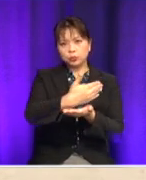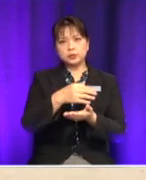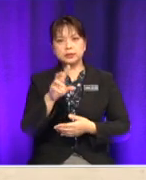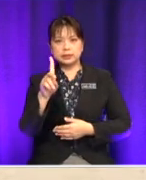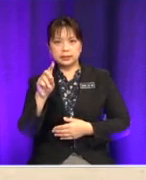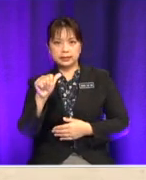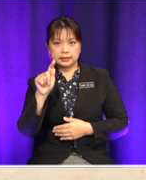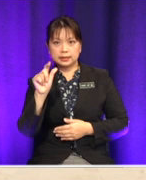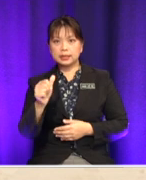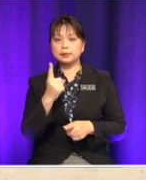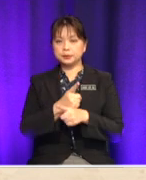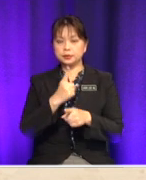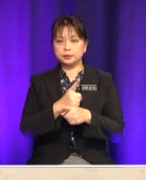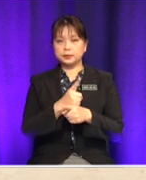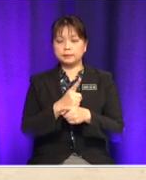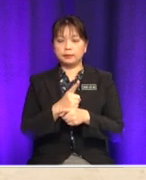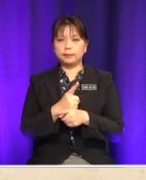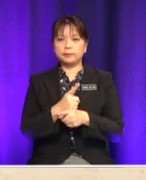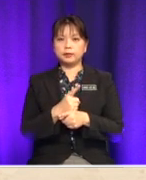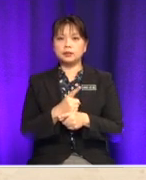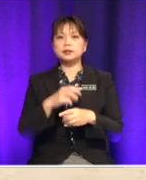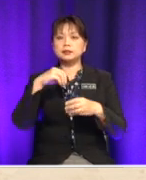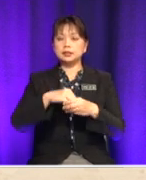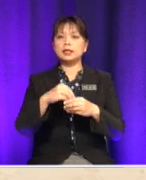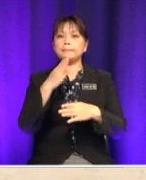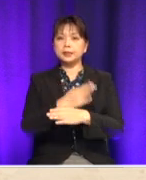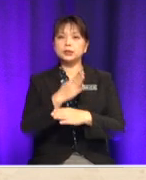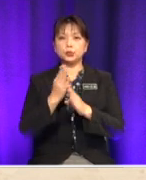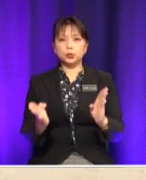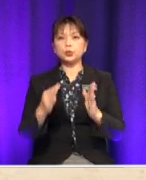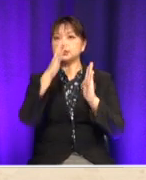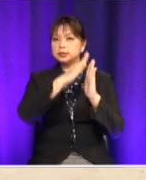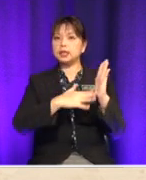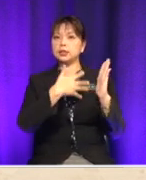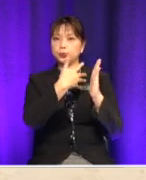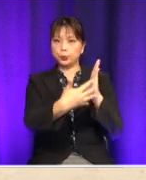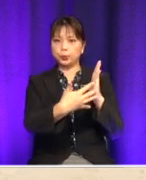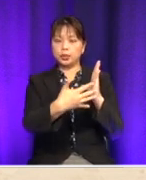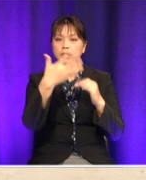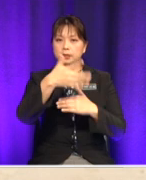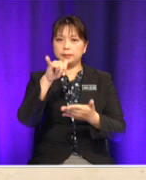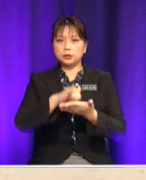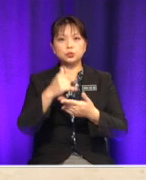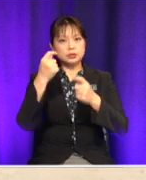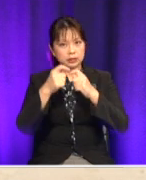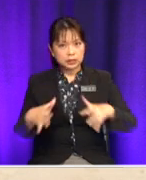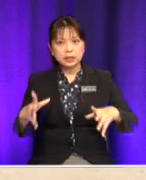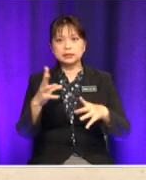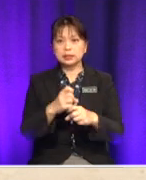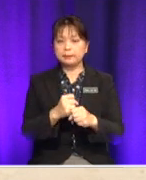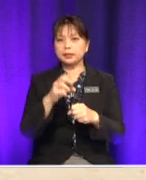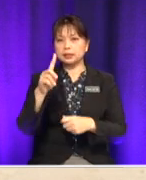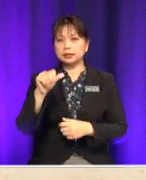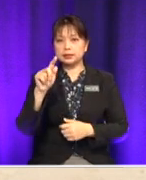data dia jadi mengumpul data nih biasanya dalam bentuk jadwal Oke kemudian dah dapat datang menganalisis